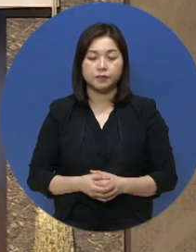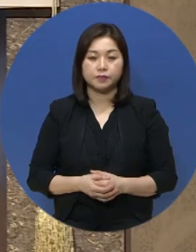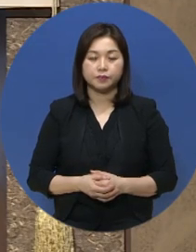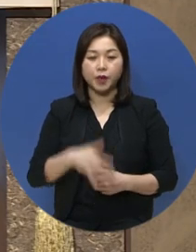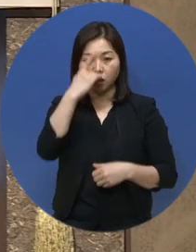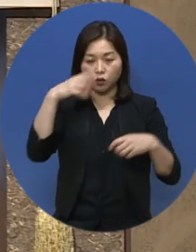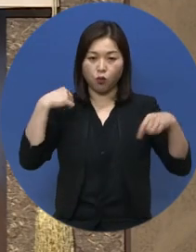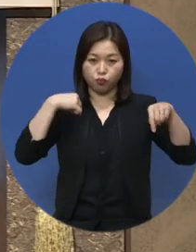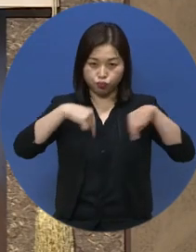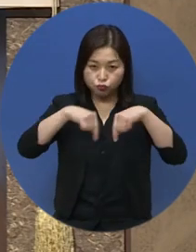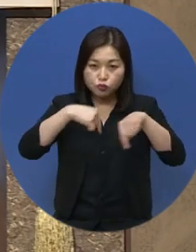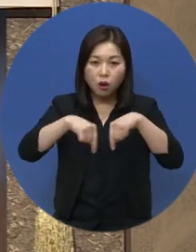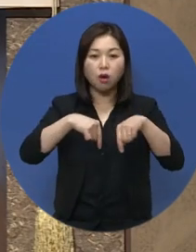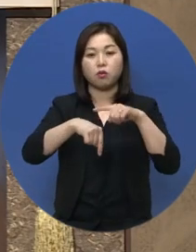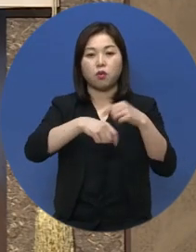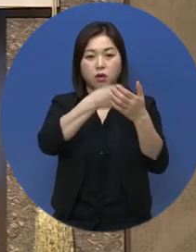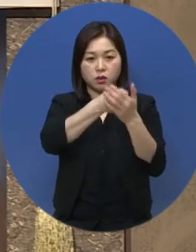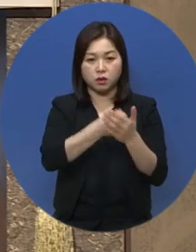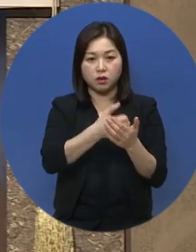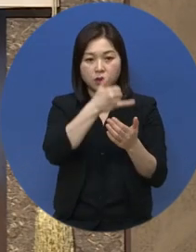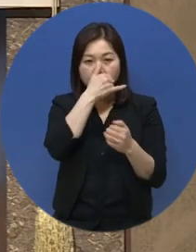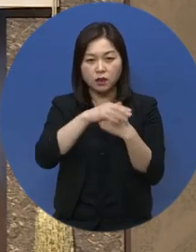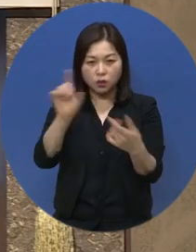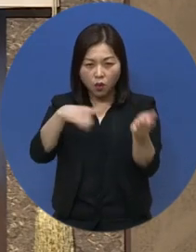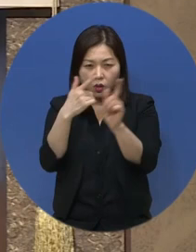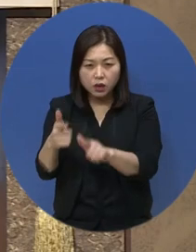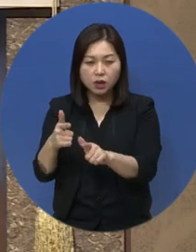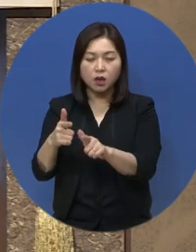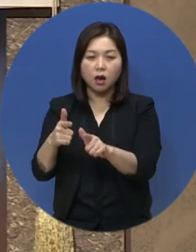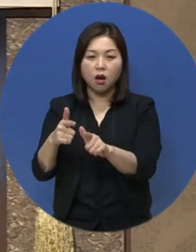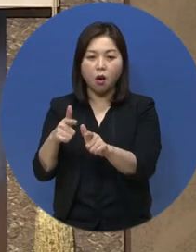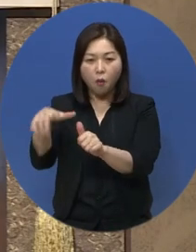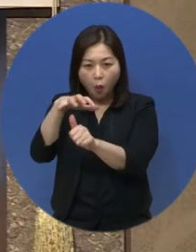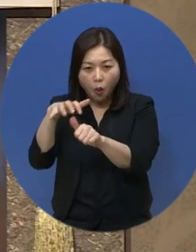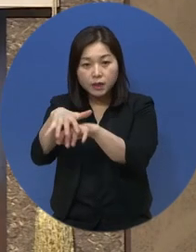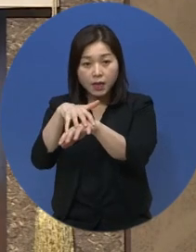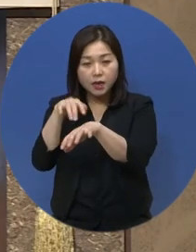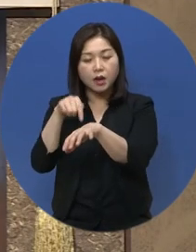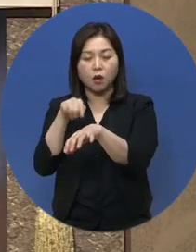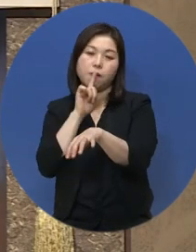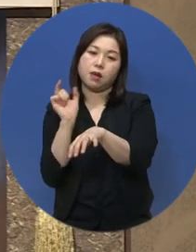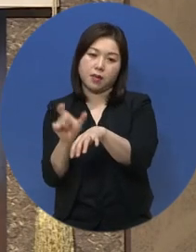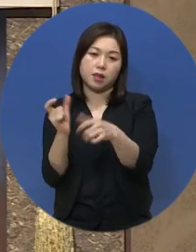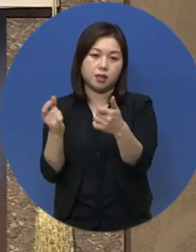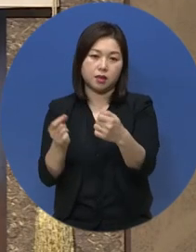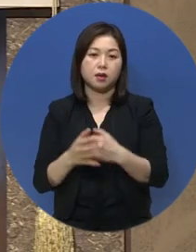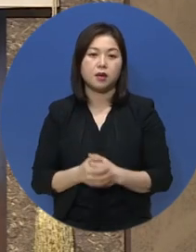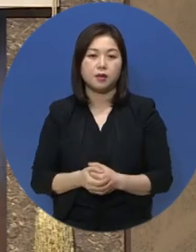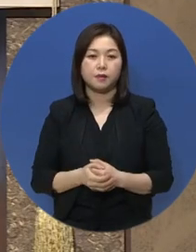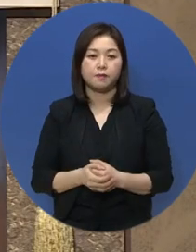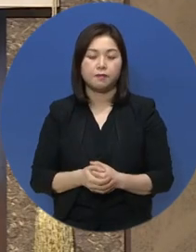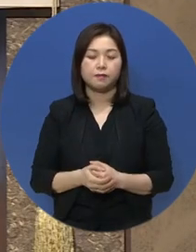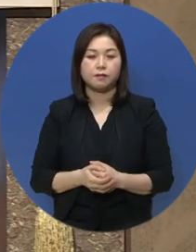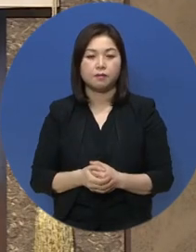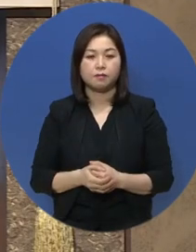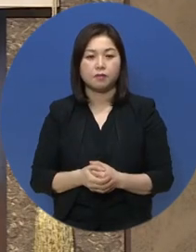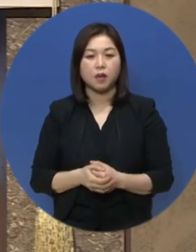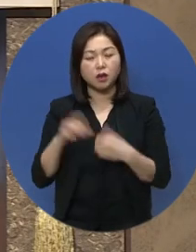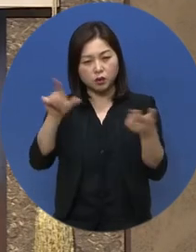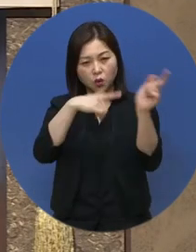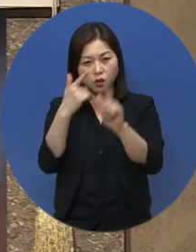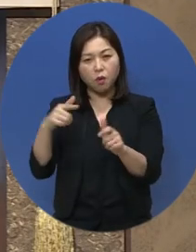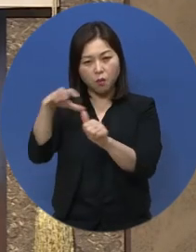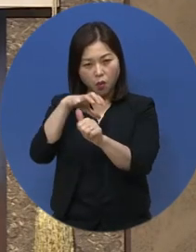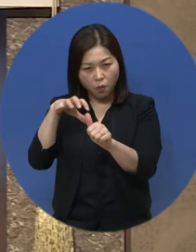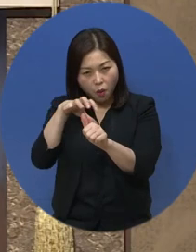선정된 온종일 돌봄 체계라고 명명하고 있는데 네. 현재 국내 돌봄 온종일 돌봄 시스템에는 네